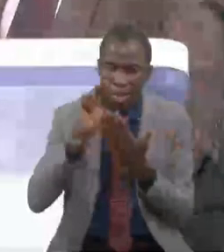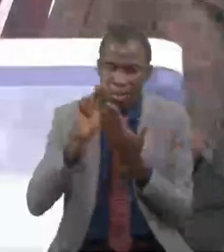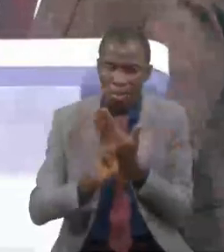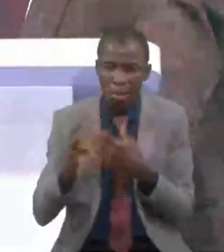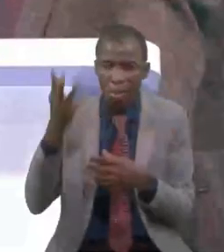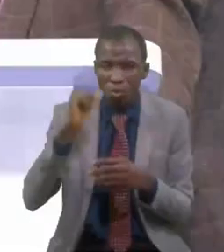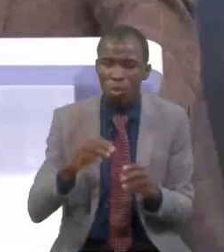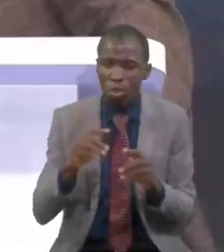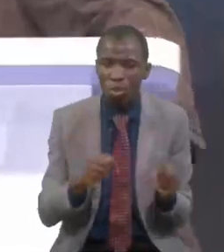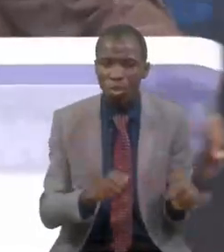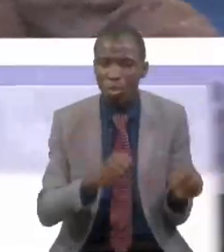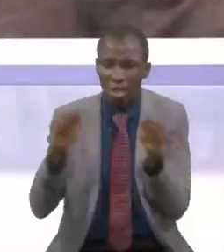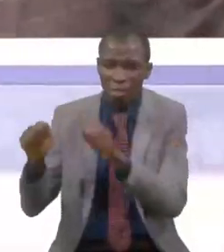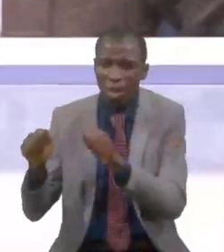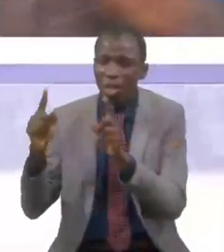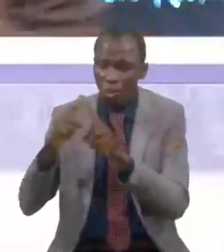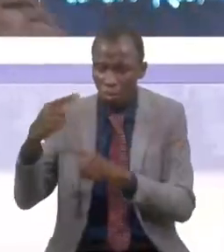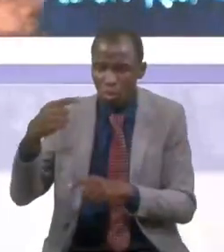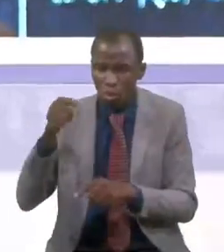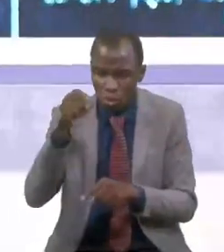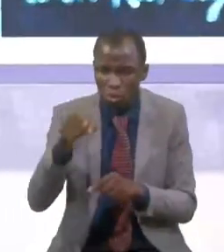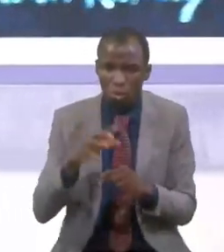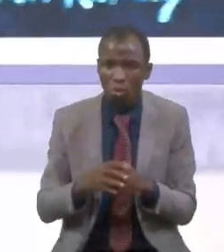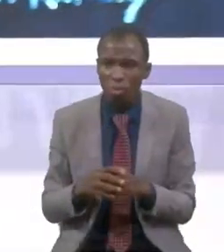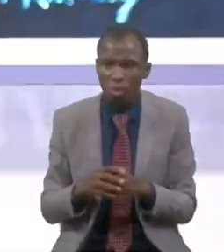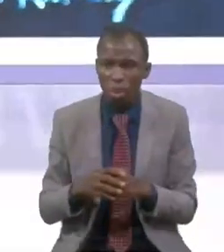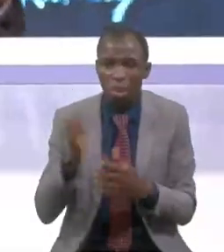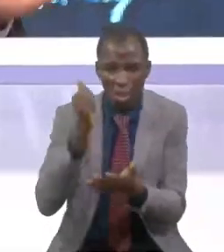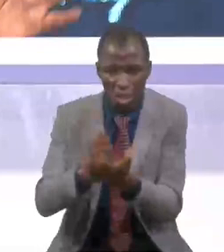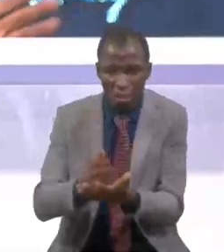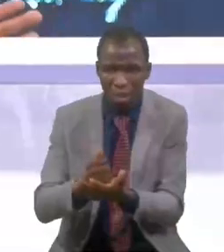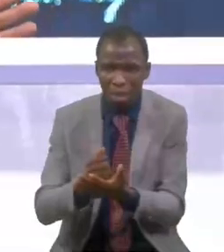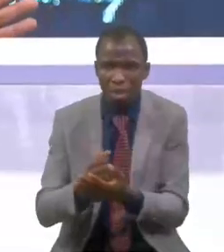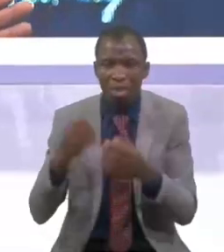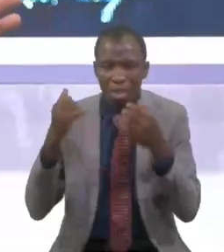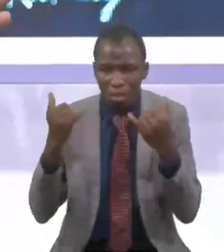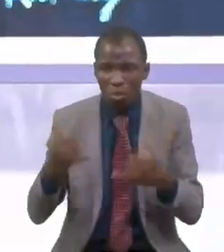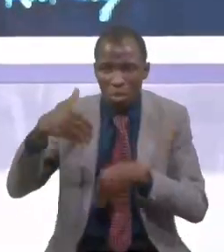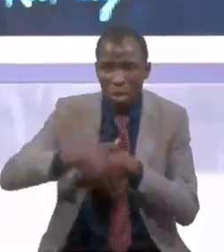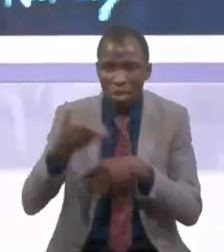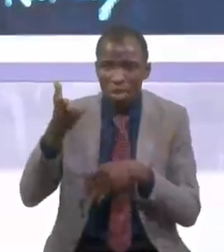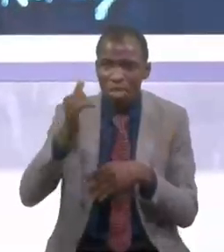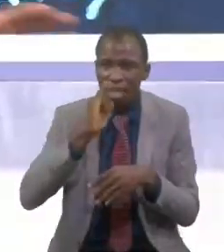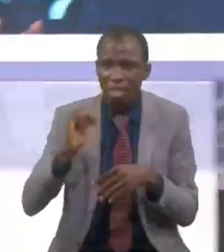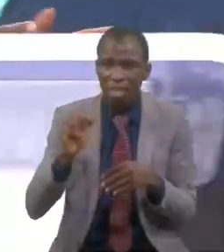transféré amen ce soir alors il y aura une transaction